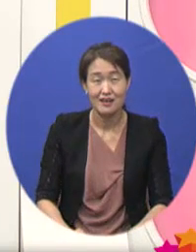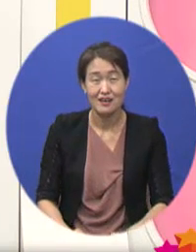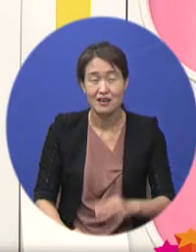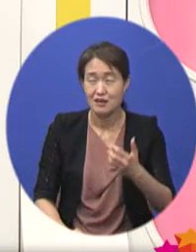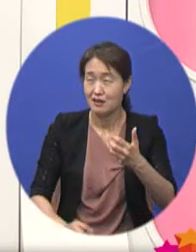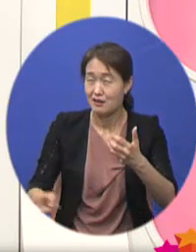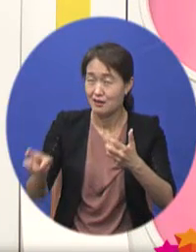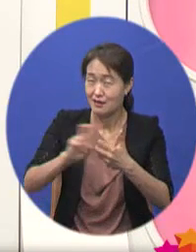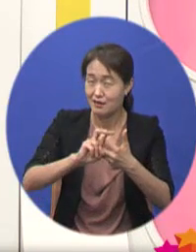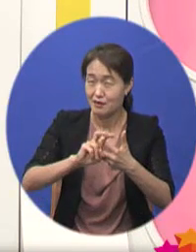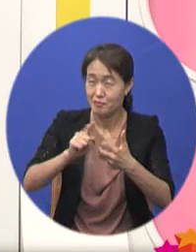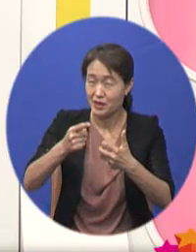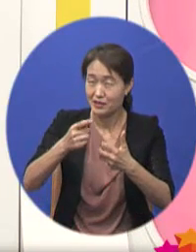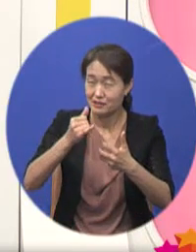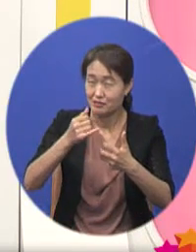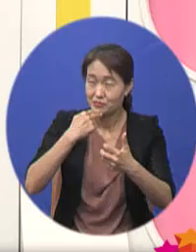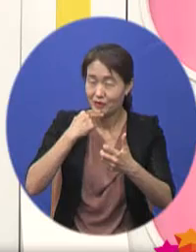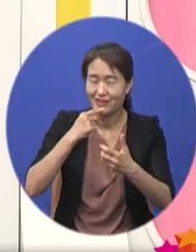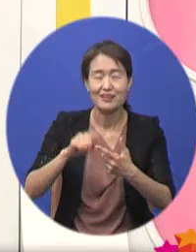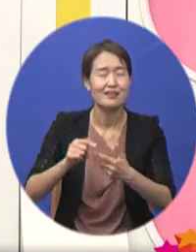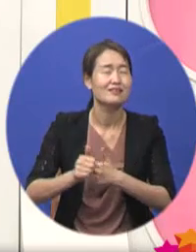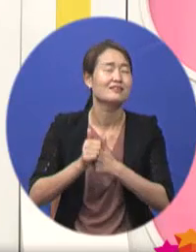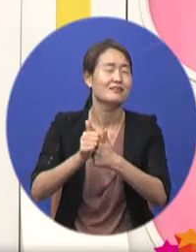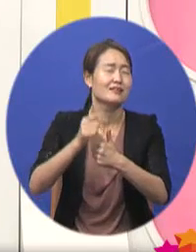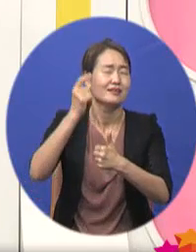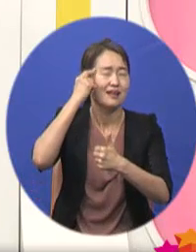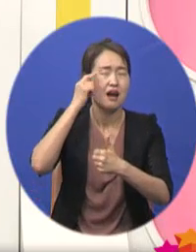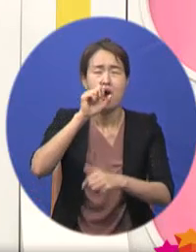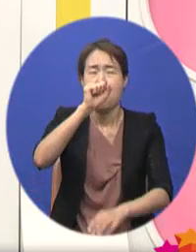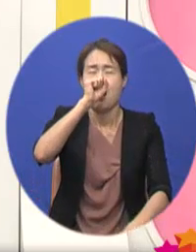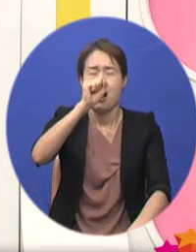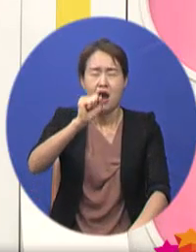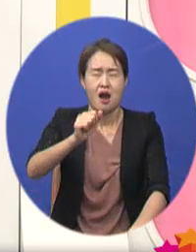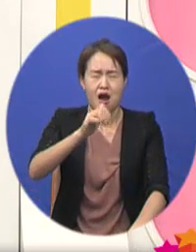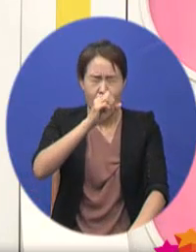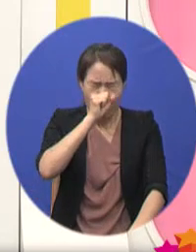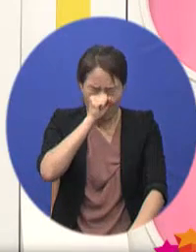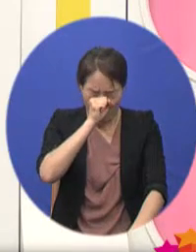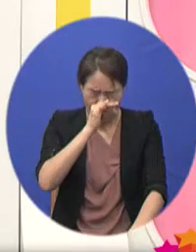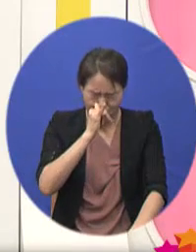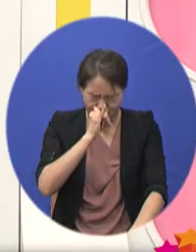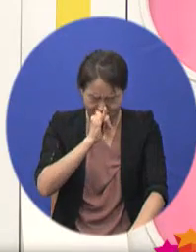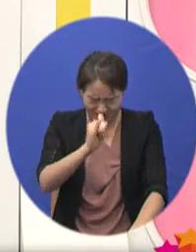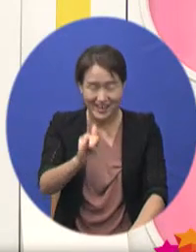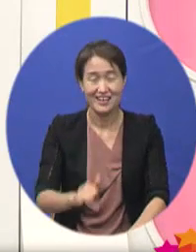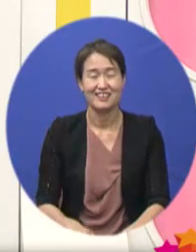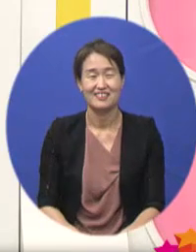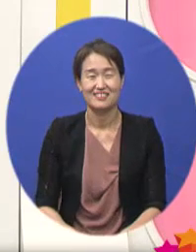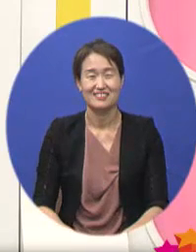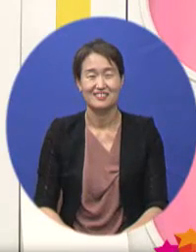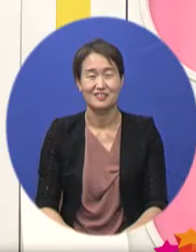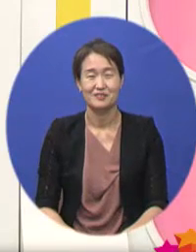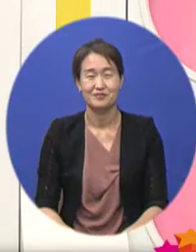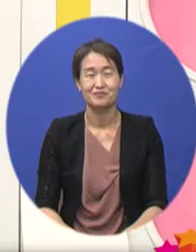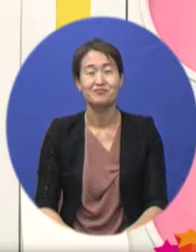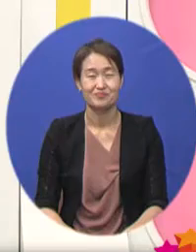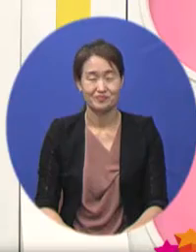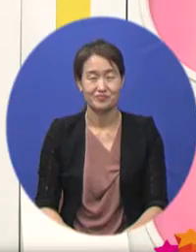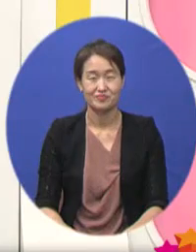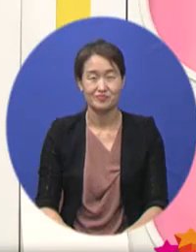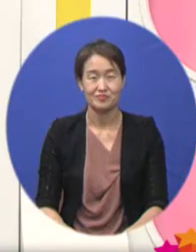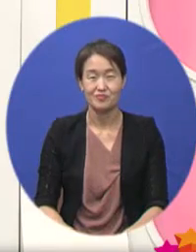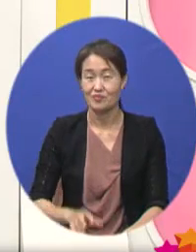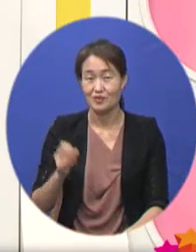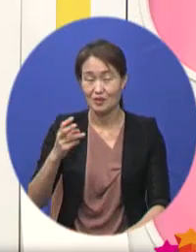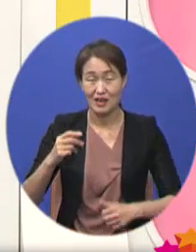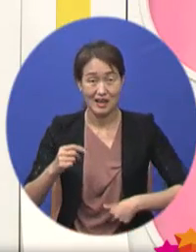넘어갈 수도 알겠습니다. 있고 있지 않겠는가 알겠습니다. 좋은 말씀 아주 명언입니다. 명언 예. 유봉래 어머님 아 네네 저, 예. 네